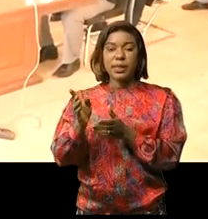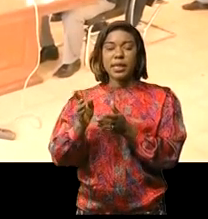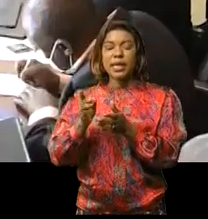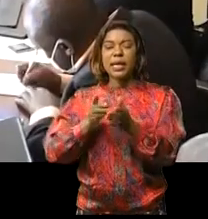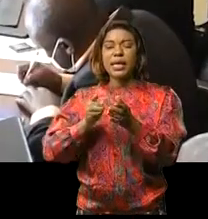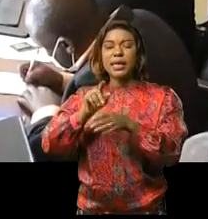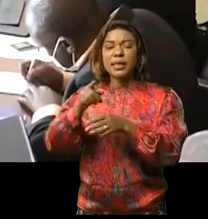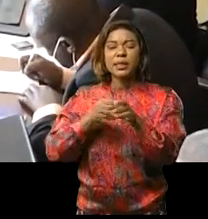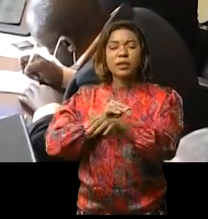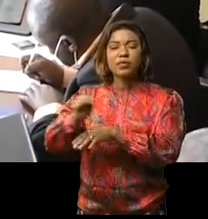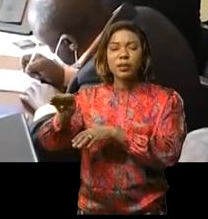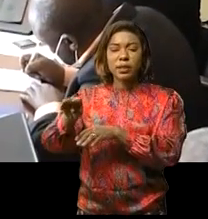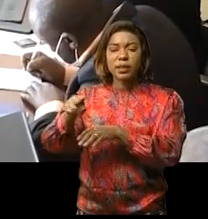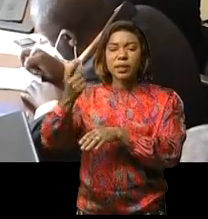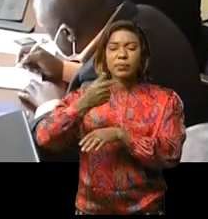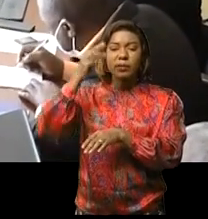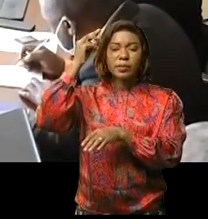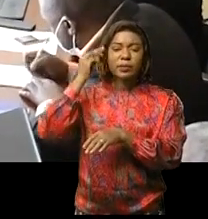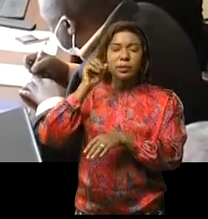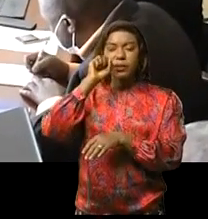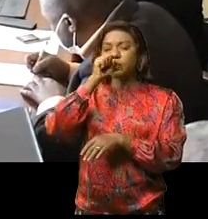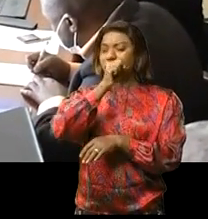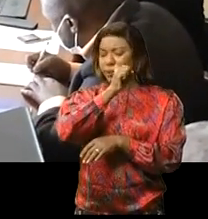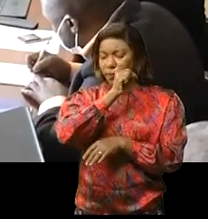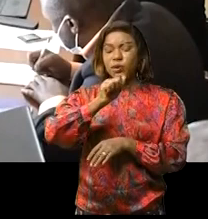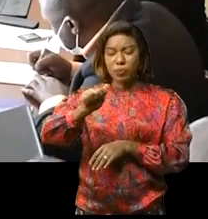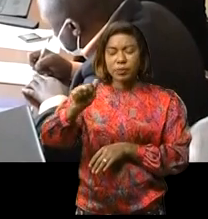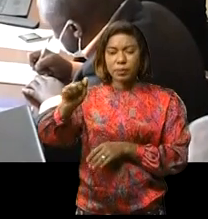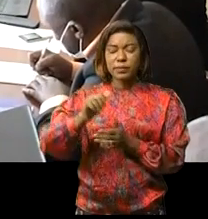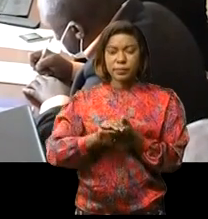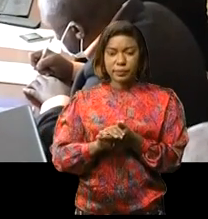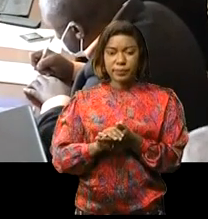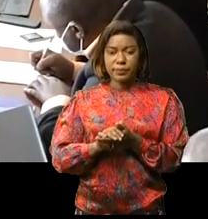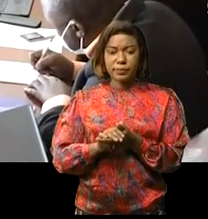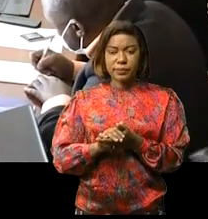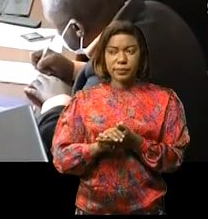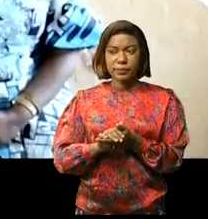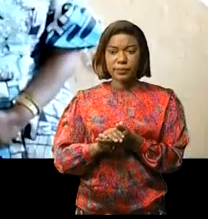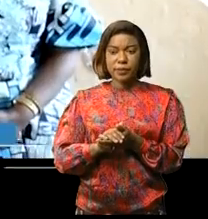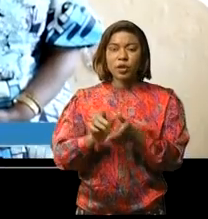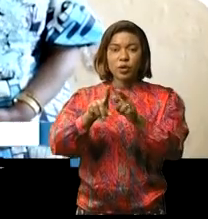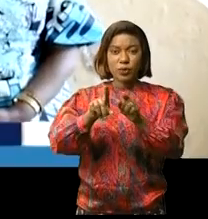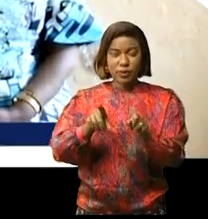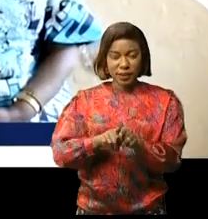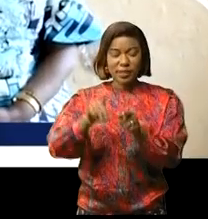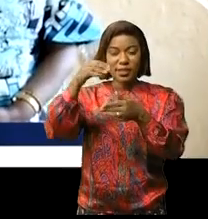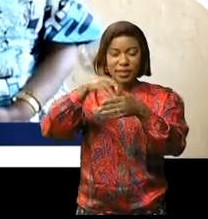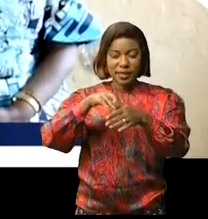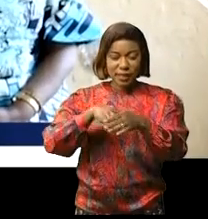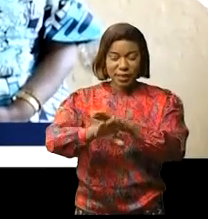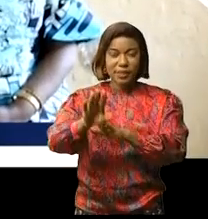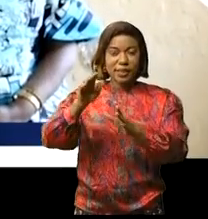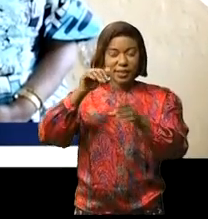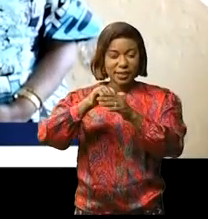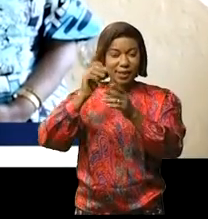son Excellence, Monsieur le Premier ministre, Jean-Michel Samalukonde. Et ça entre dans la